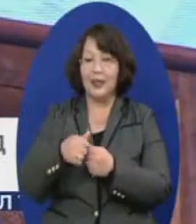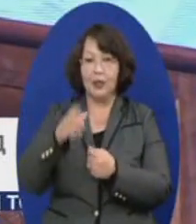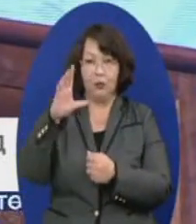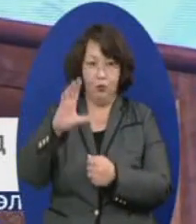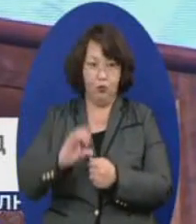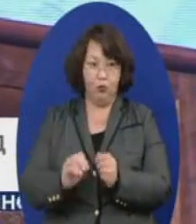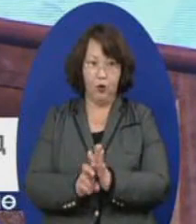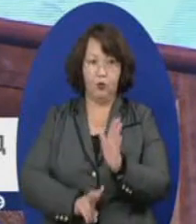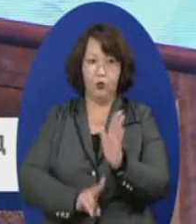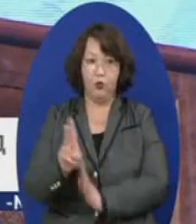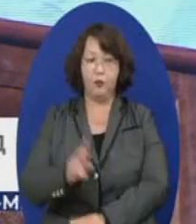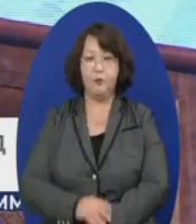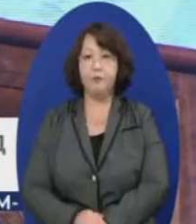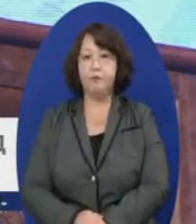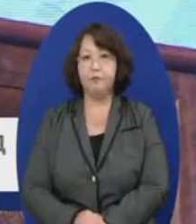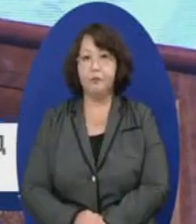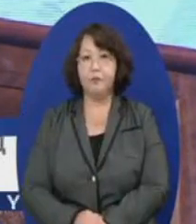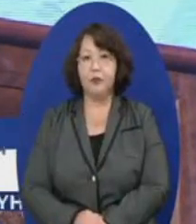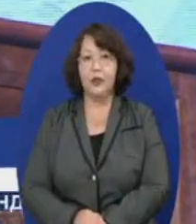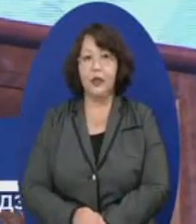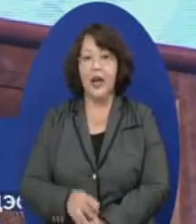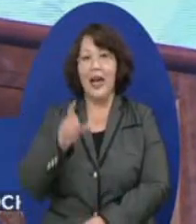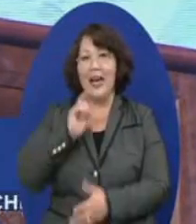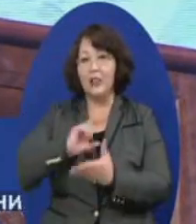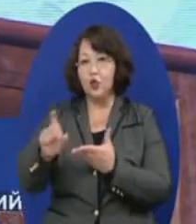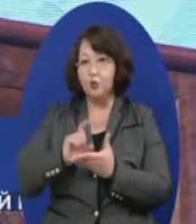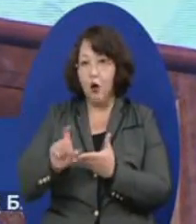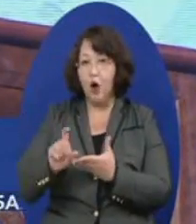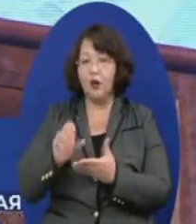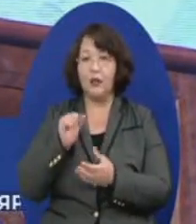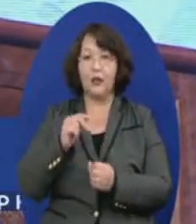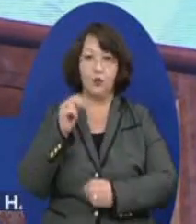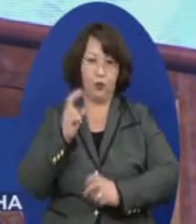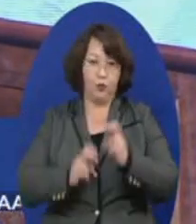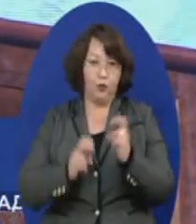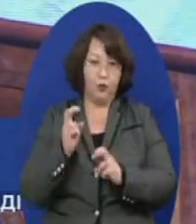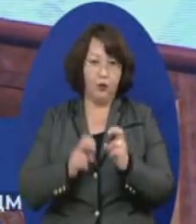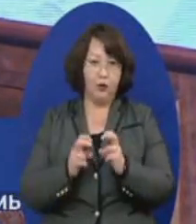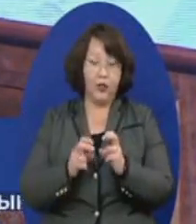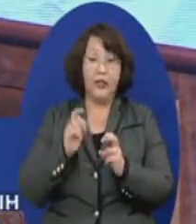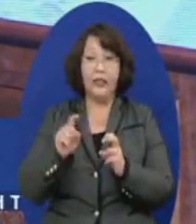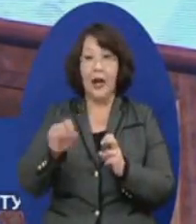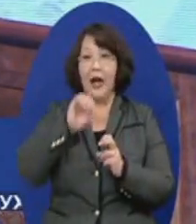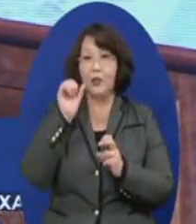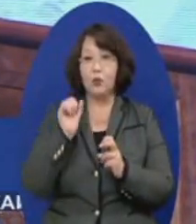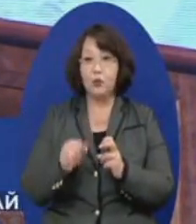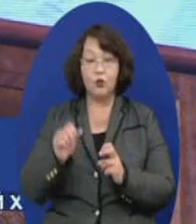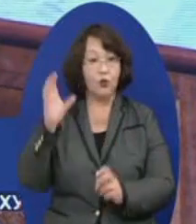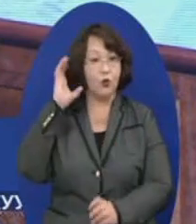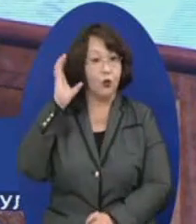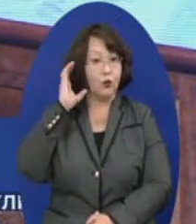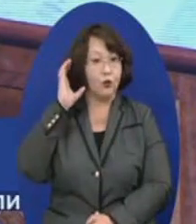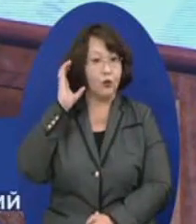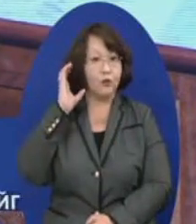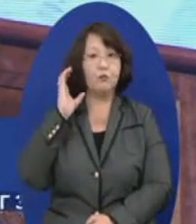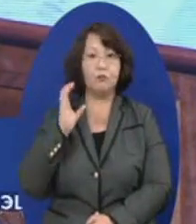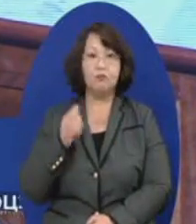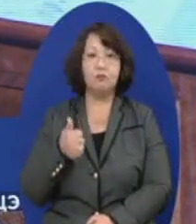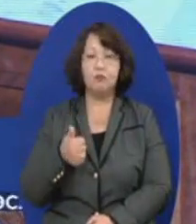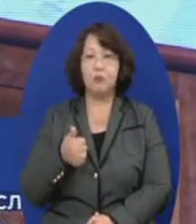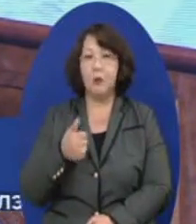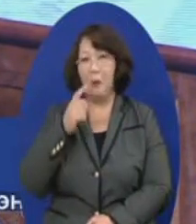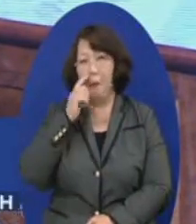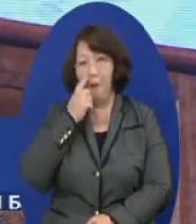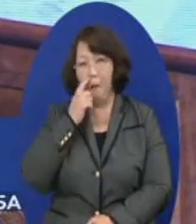боломж үүднэ. Бонтын сэргээлт одоо ингээд экспорт ажилтур тэгэхээр асуудал маань ингээд сонсоход нэг тийм бид үзэн юм